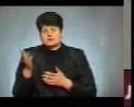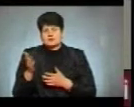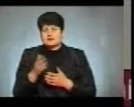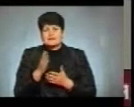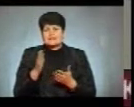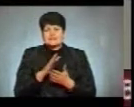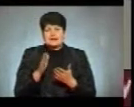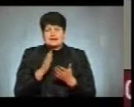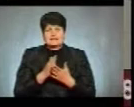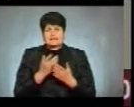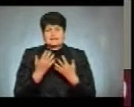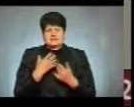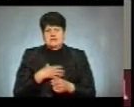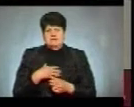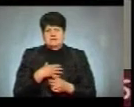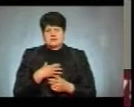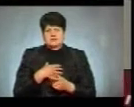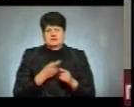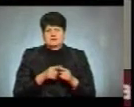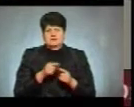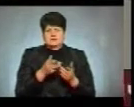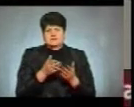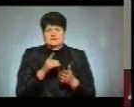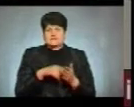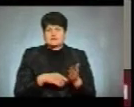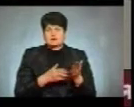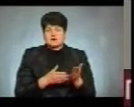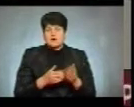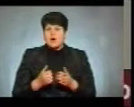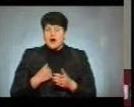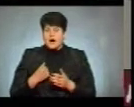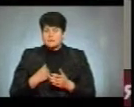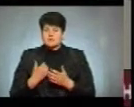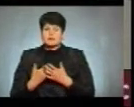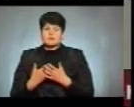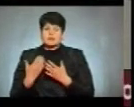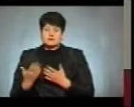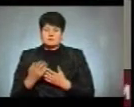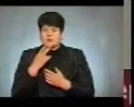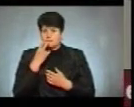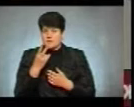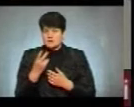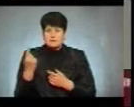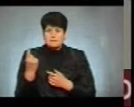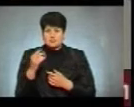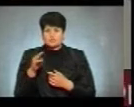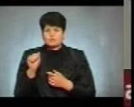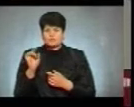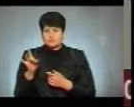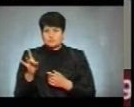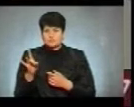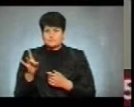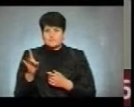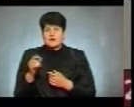не настільки важливим цей чинник віри. Армія, наприклад, ми бачили в першому турі, армія